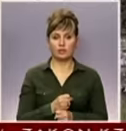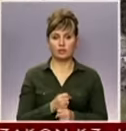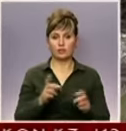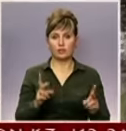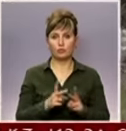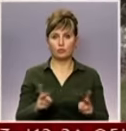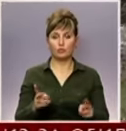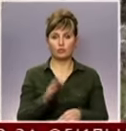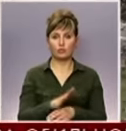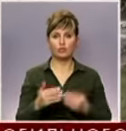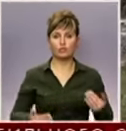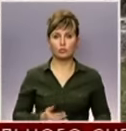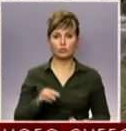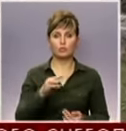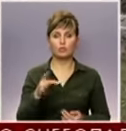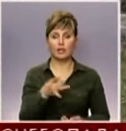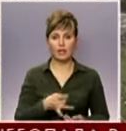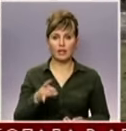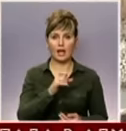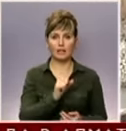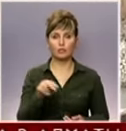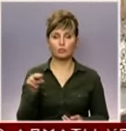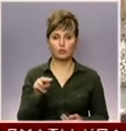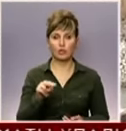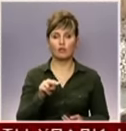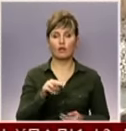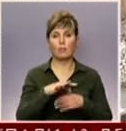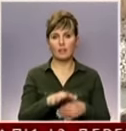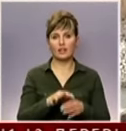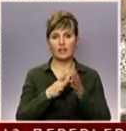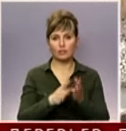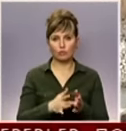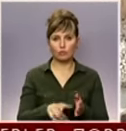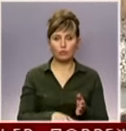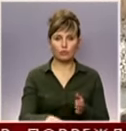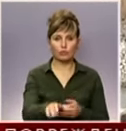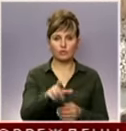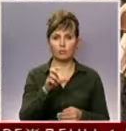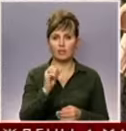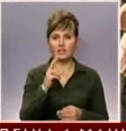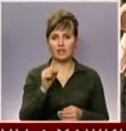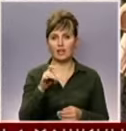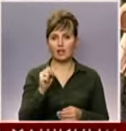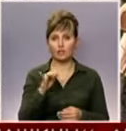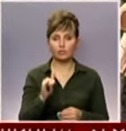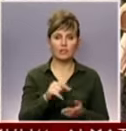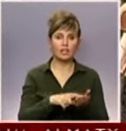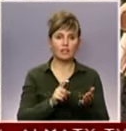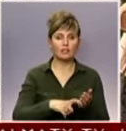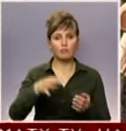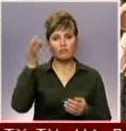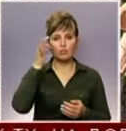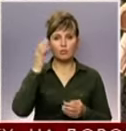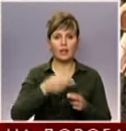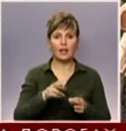Никто им не указ. Житель Труксибского района Александр Пушкарев проводит экскурсию вдоль русла реки Басхарасу и делится воспоминаниями.